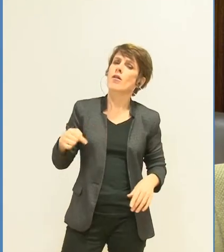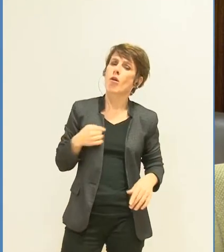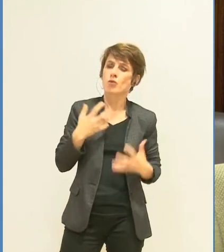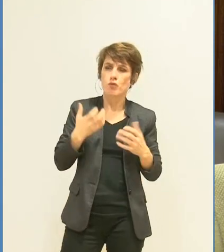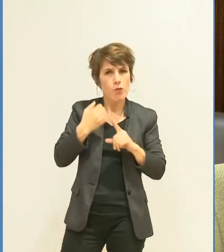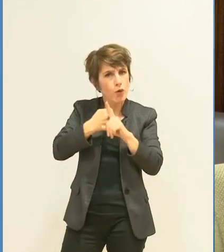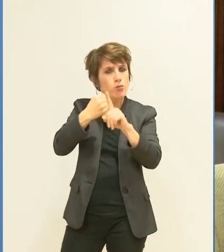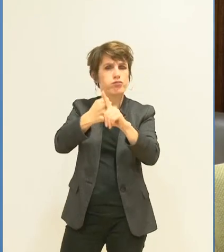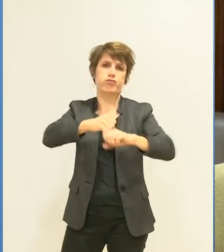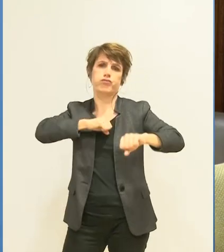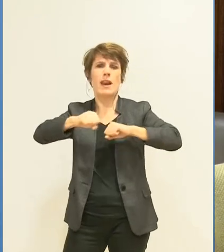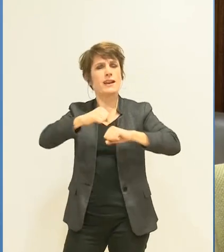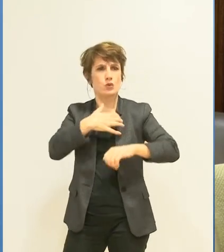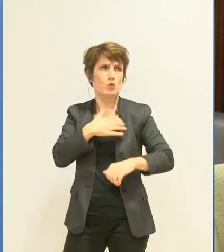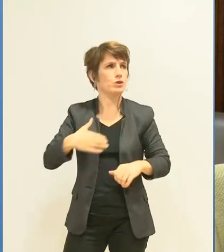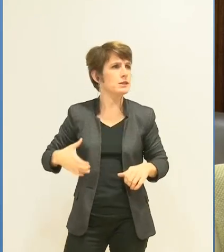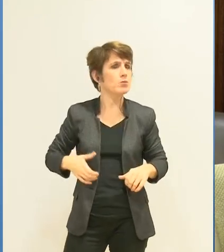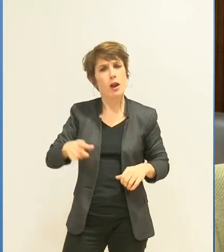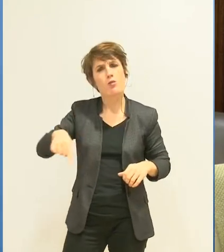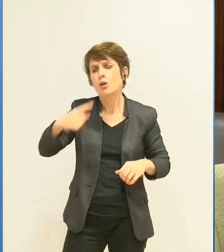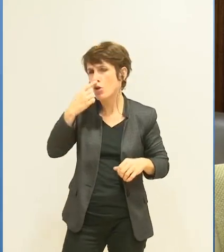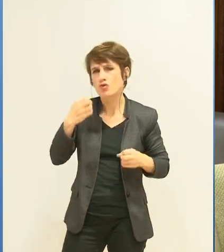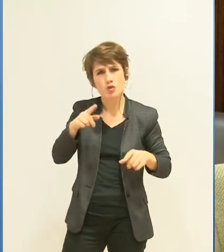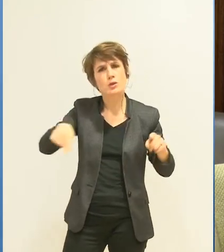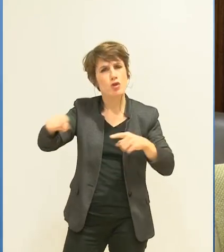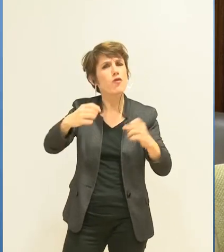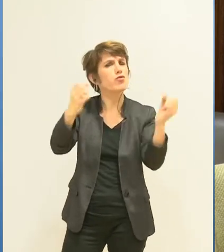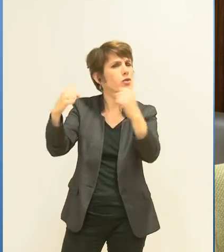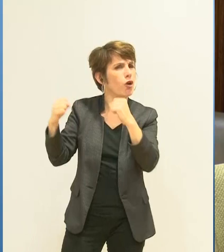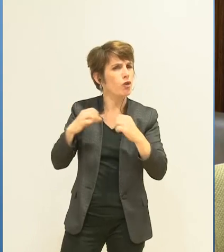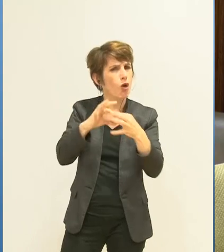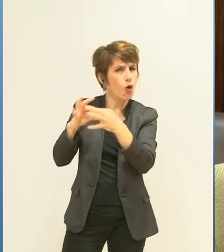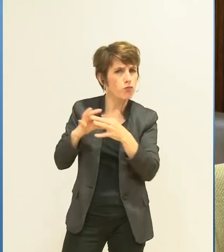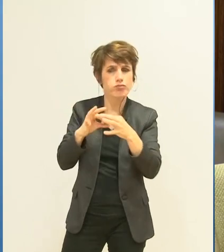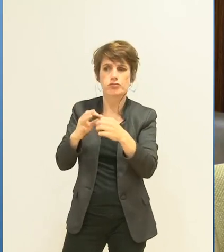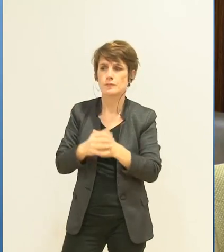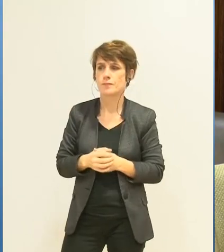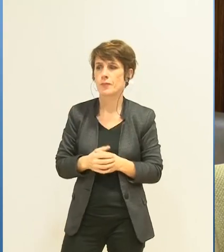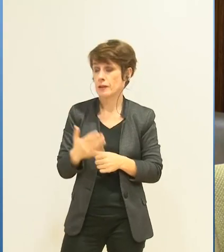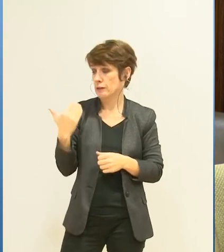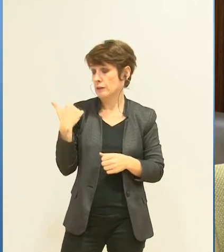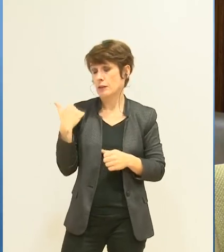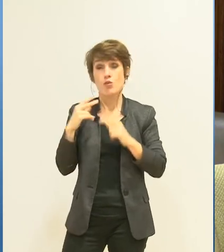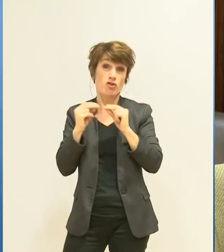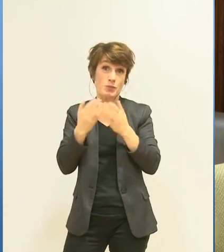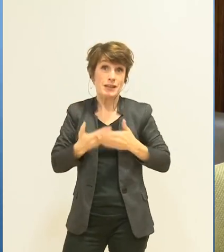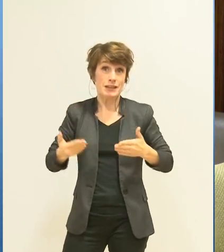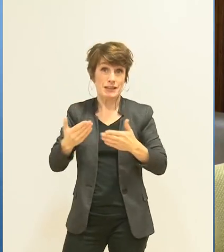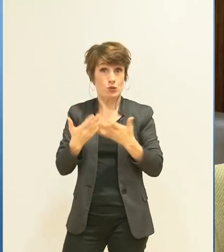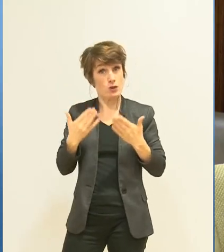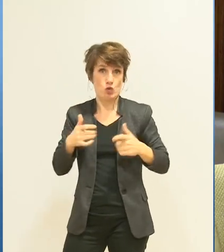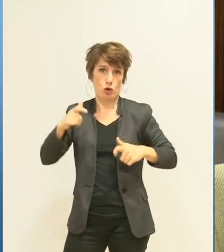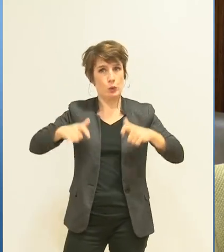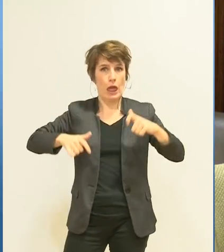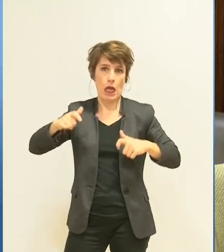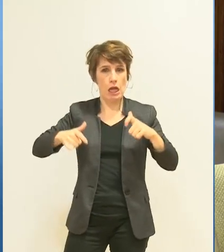je suis sûr que beaucoup d'entre vous la partage dans le contexte que j'évoquais à l'instant nous devons en effet défendre une